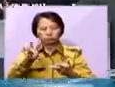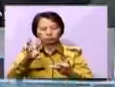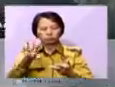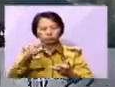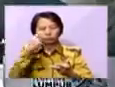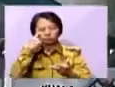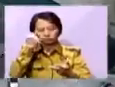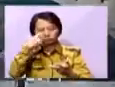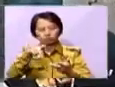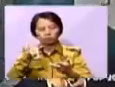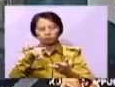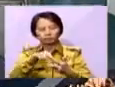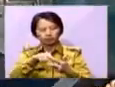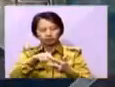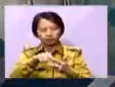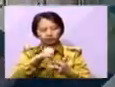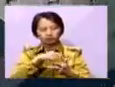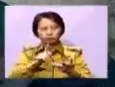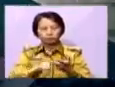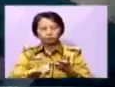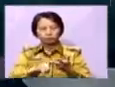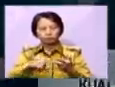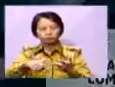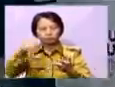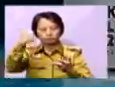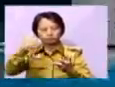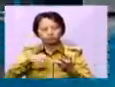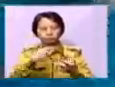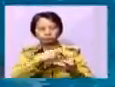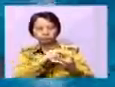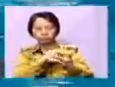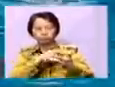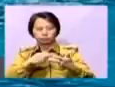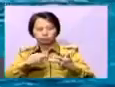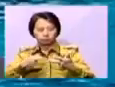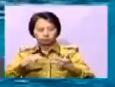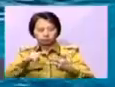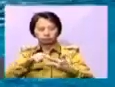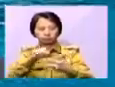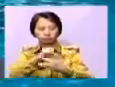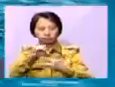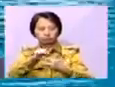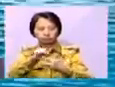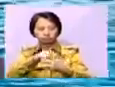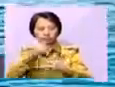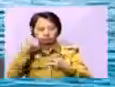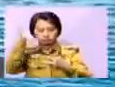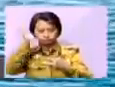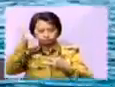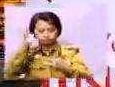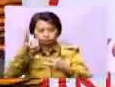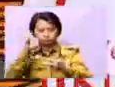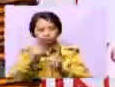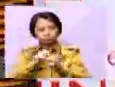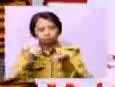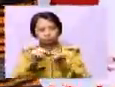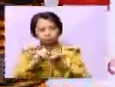236.76 mata untuk perak. Pingat gangsa dimenangi pasangan Indonesia Eka Purnama Indah Lina Dini Yasmin dengan